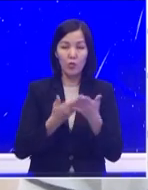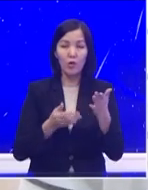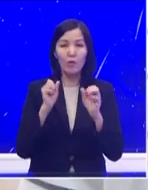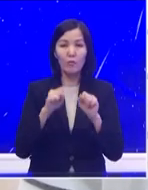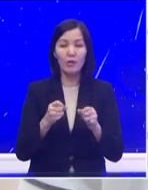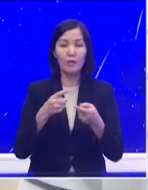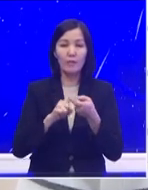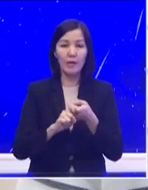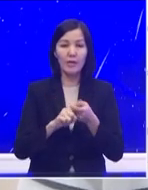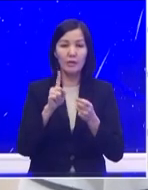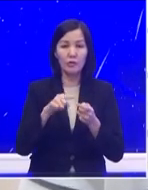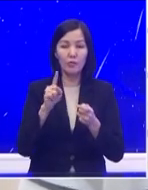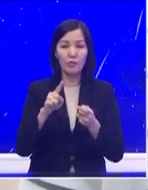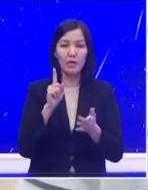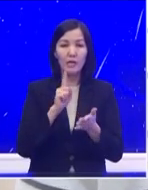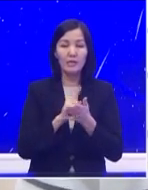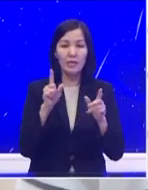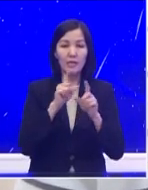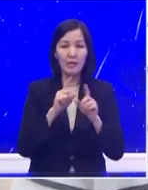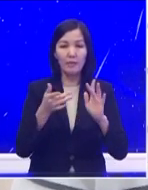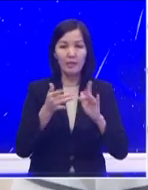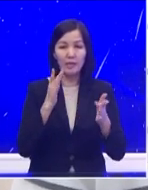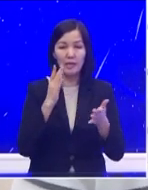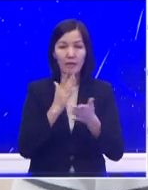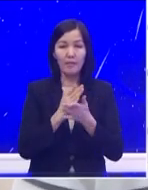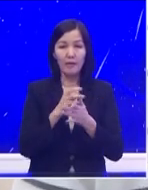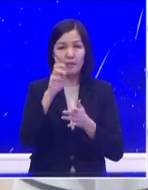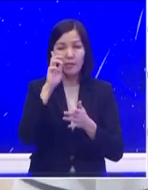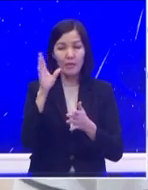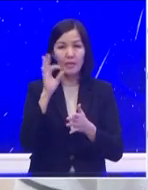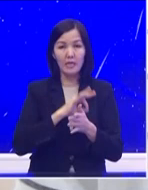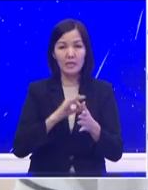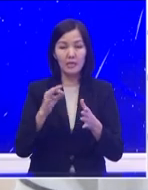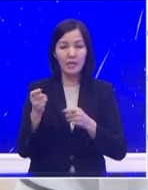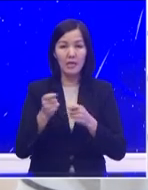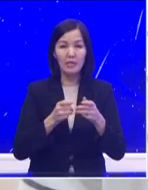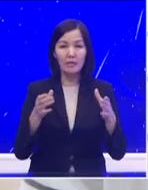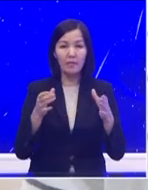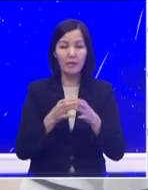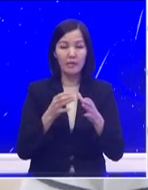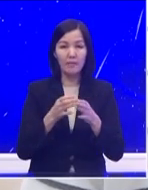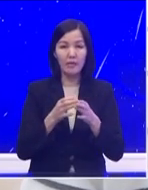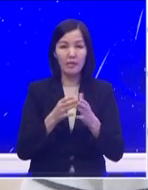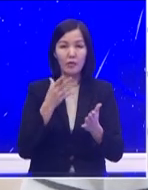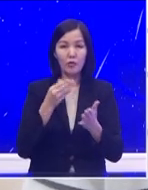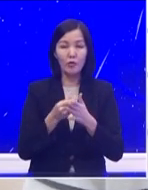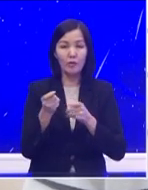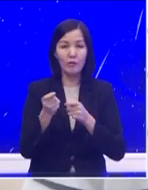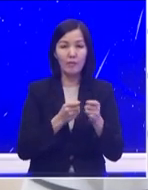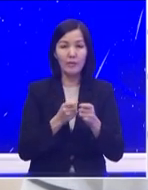Барлық байланыс номерлері салық комитеті сайтында көрсетілген. Немесе мемлекет кірістер департаментінің өндірістік емес төлемдер